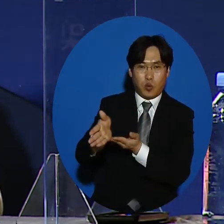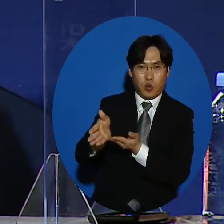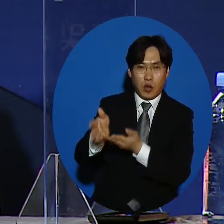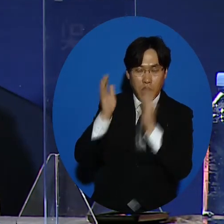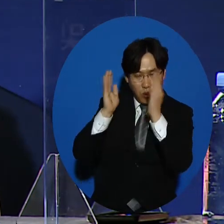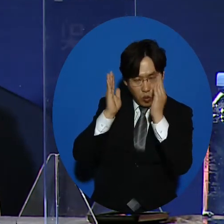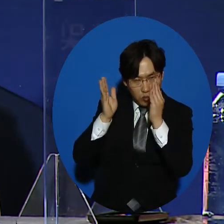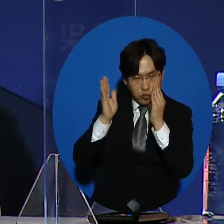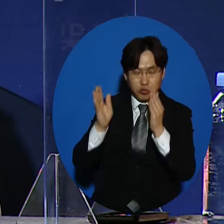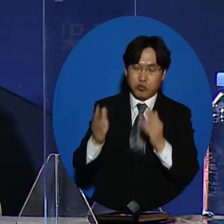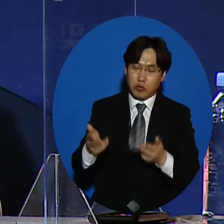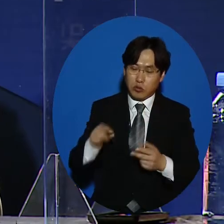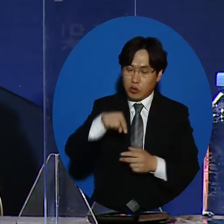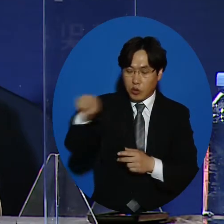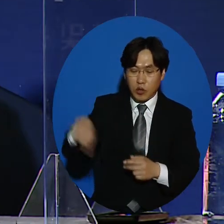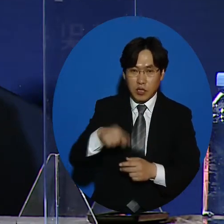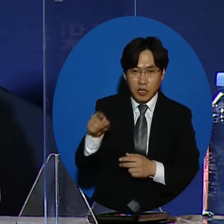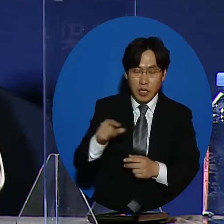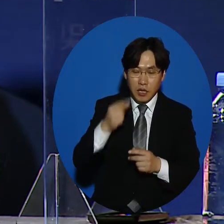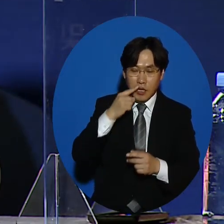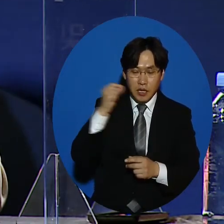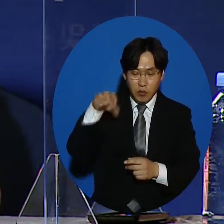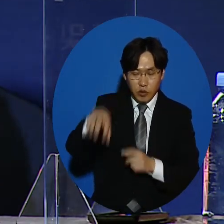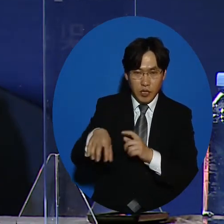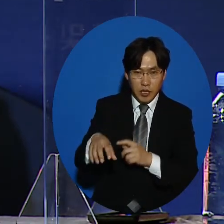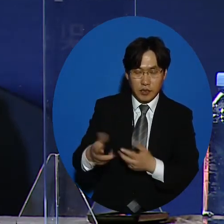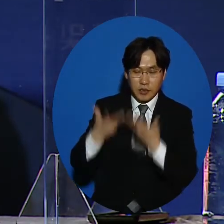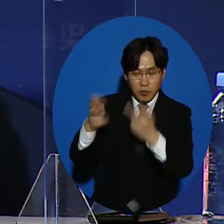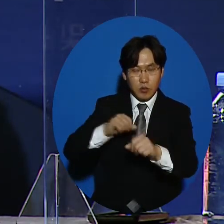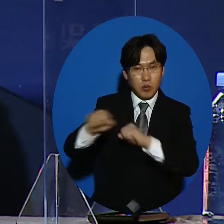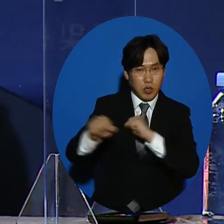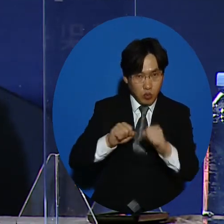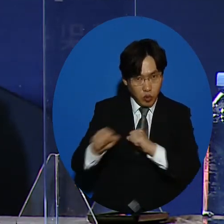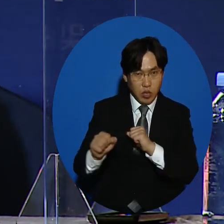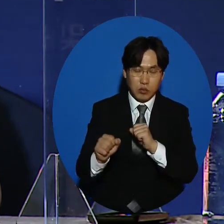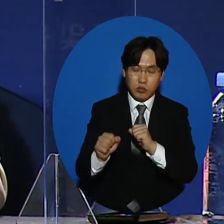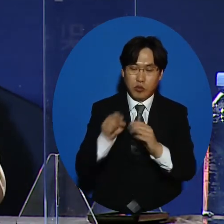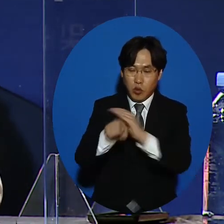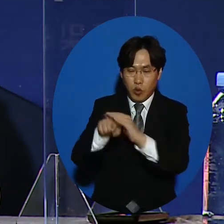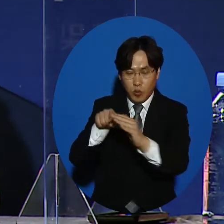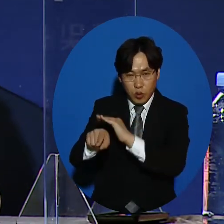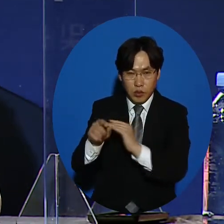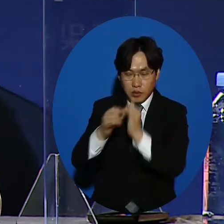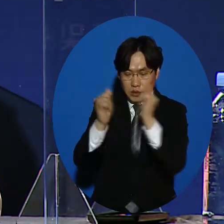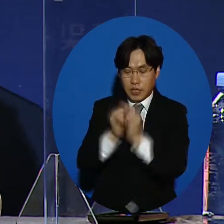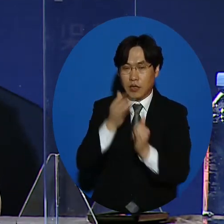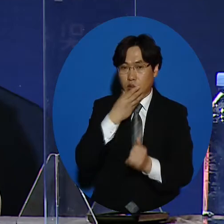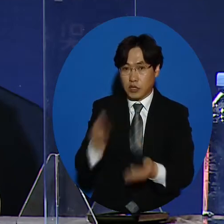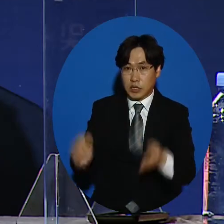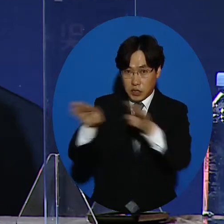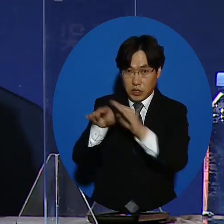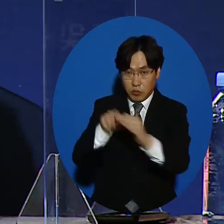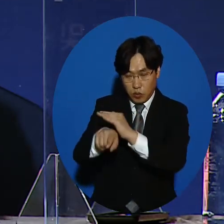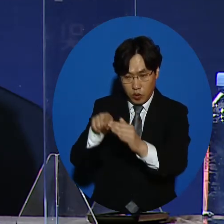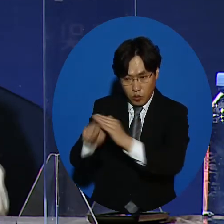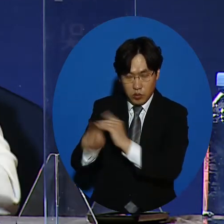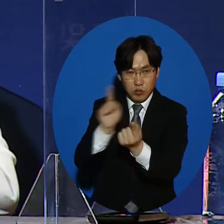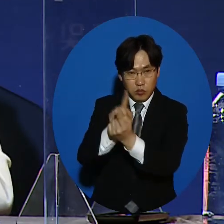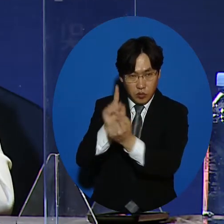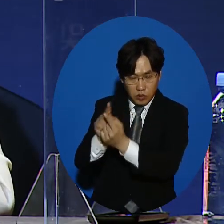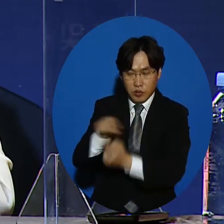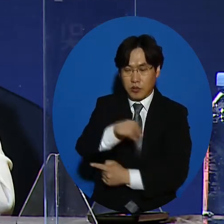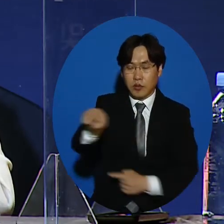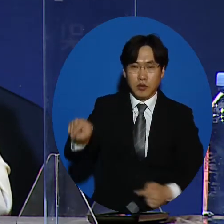일본에서 자원봉사 활동이라든지 아니면 이제 그렇게 이제 인터뷰라든지 이제 이제 기관들을 방문하면서 많이 봤던